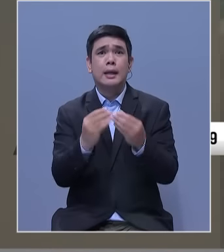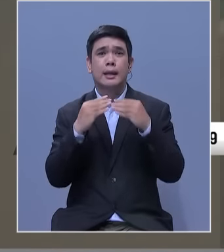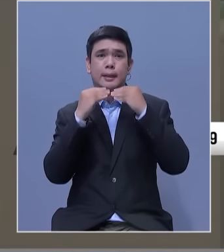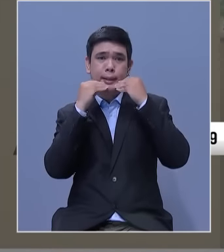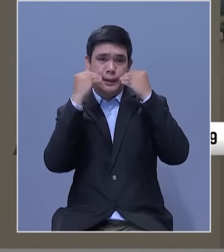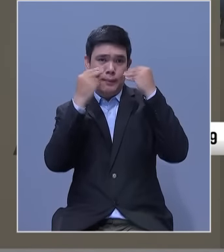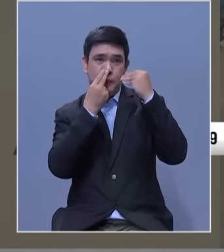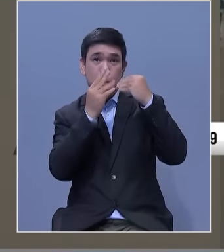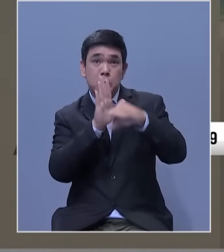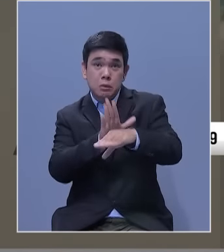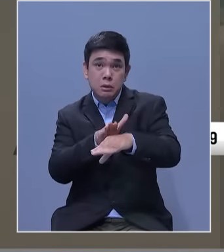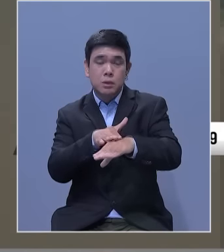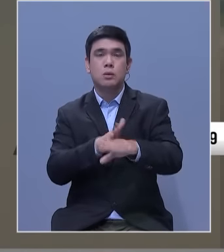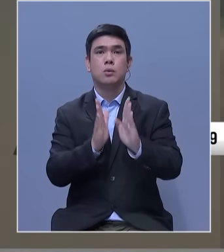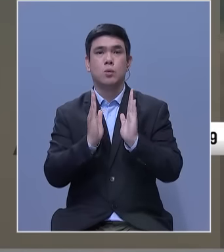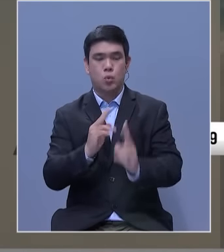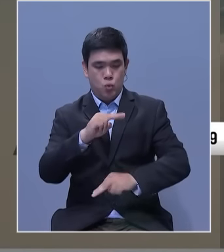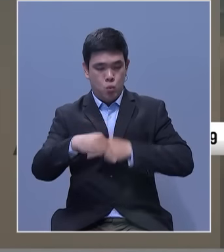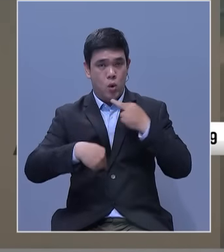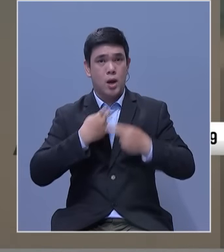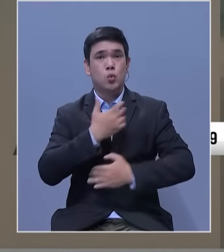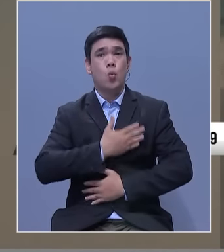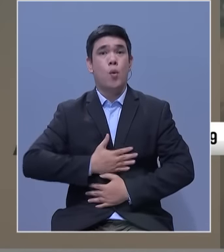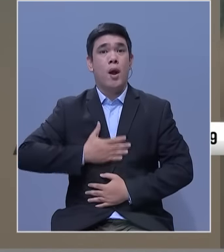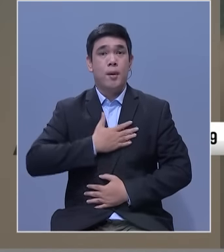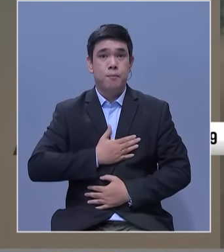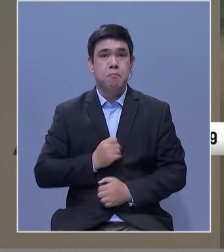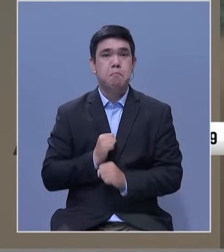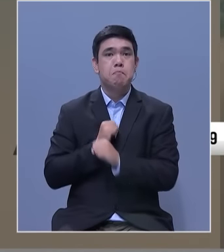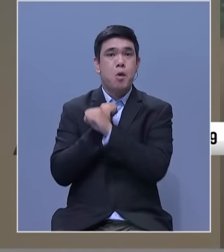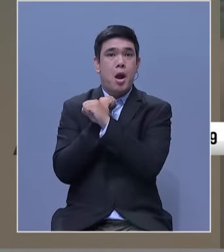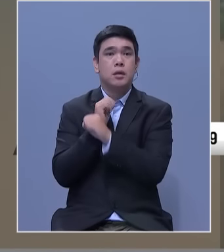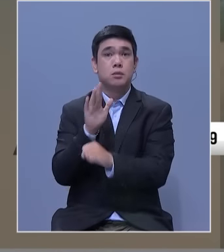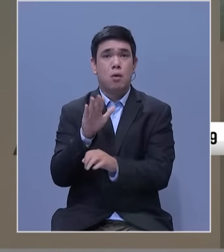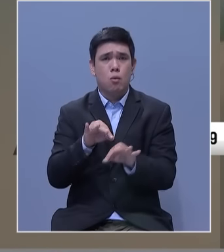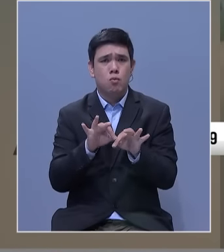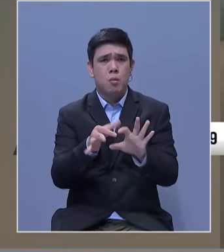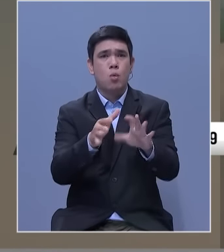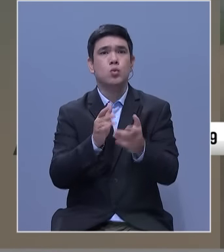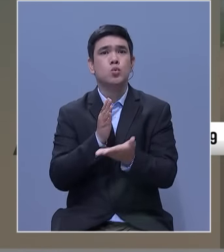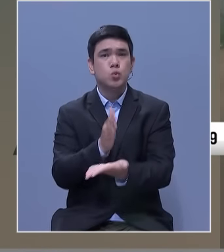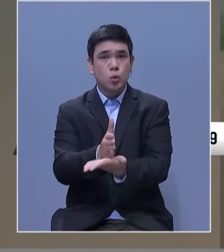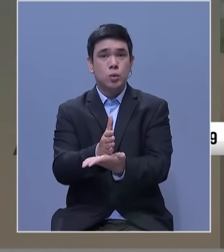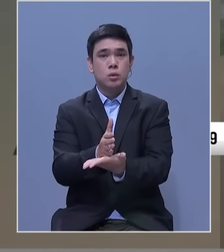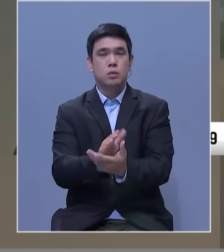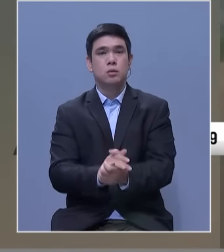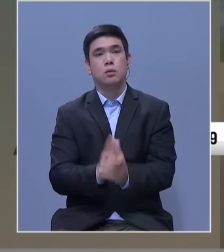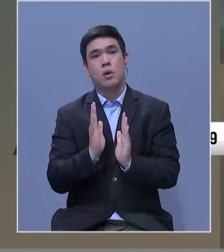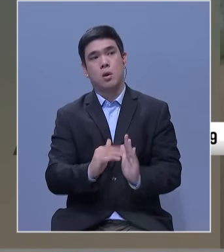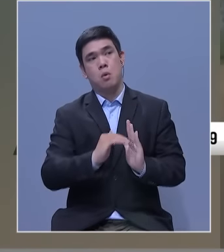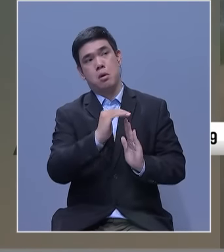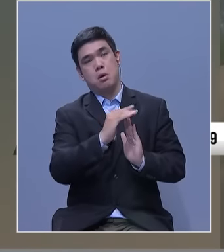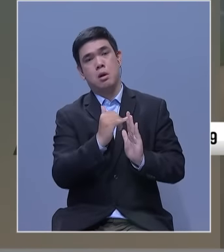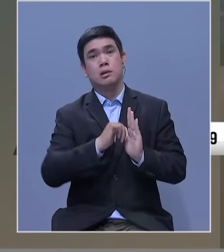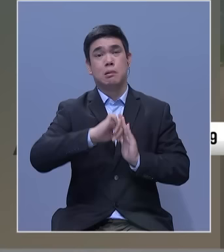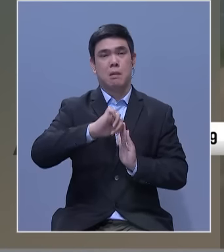ล้วอยากจะกระตุ้นเตือนให้ผู้คนเนี่ยดูแลป้องกันสุขภาพและช่วยกันหยุดเผาเส้นทีนึงตอนนี้คนทางเหนือคนเชียงใหม่อยู่